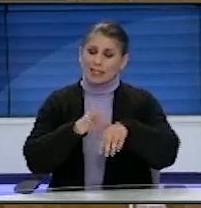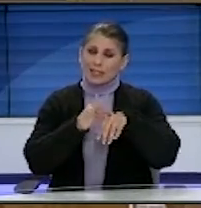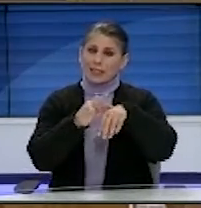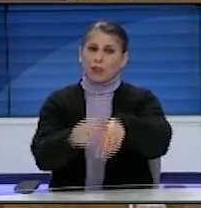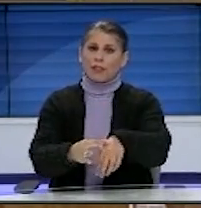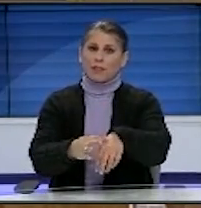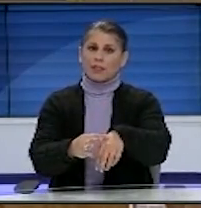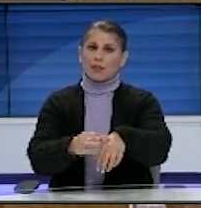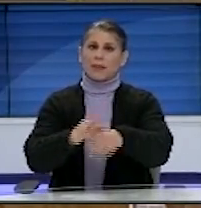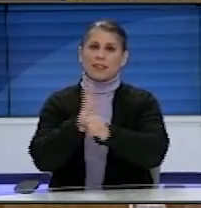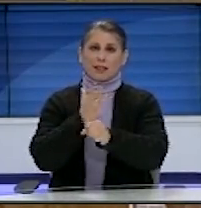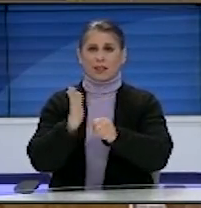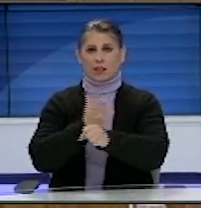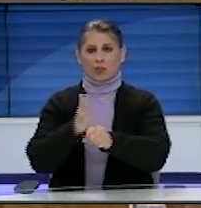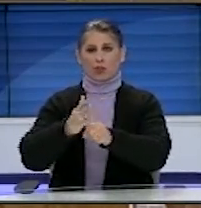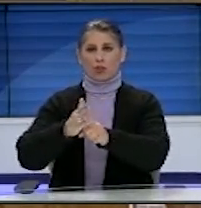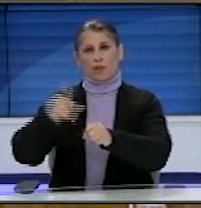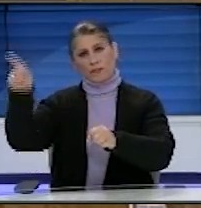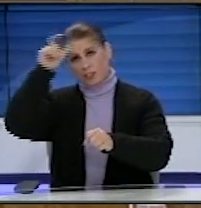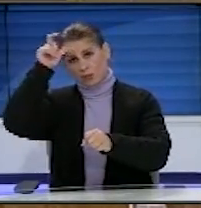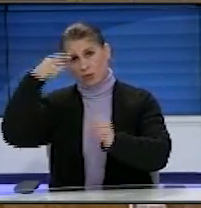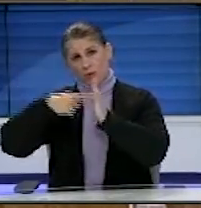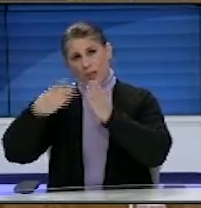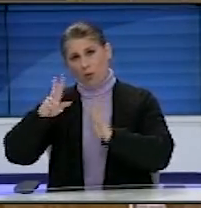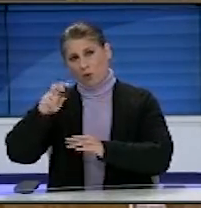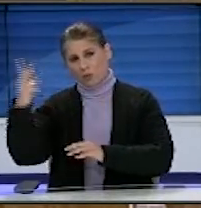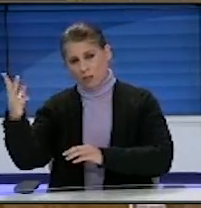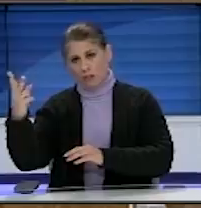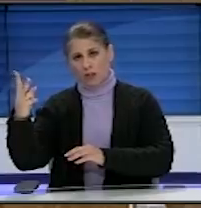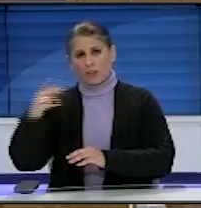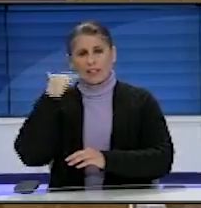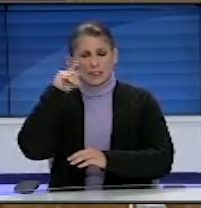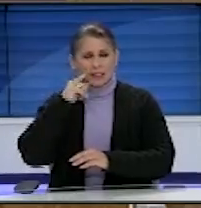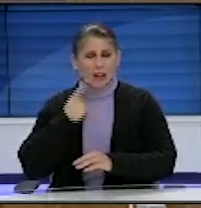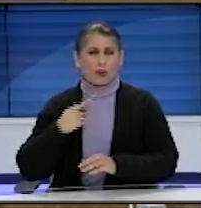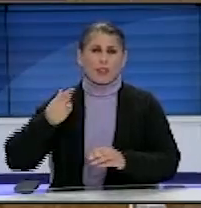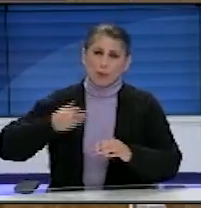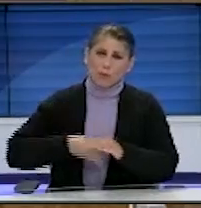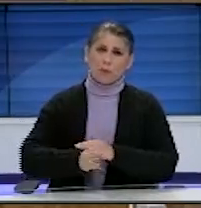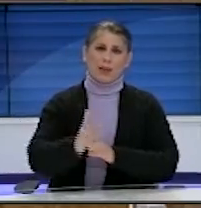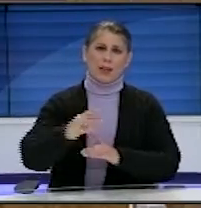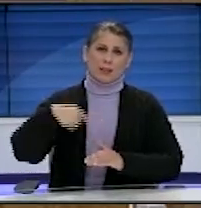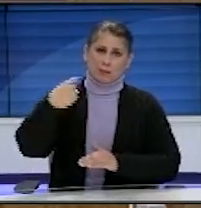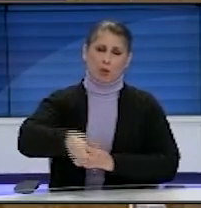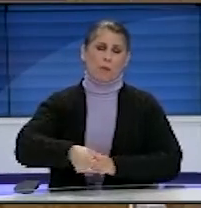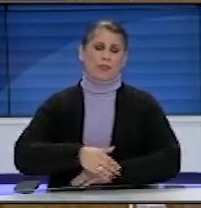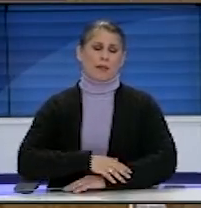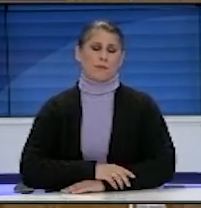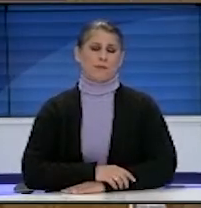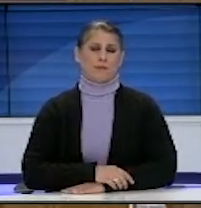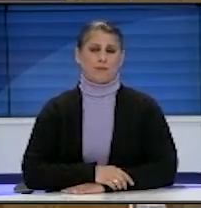μετά και από τη Μικρασιατική καταστροφή και τη μεγάλη τραγωδία που βίωσε ο ελληνικός λαός λίγα χρόνια